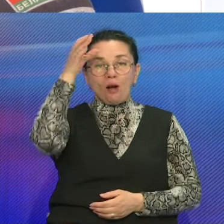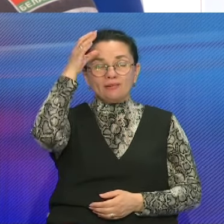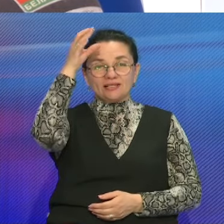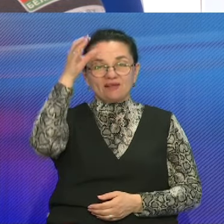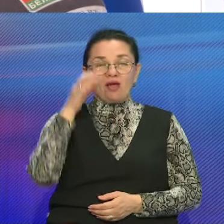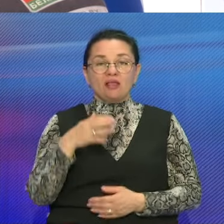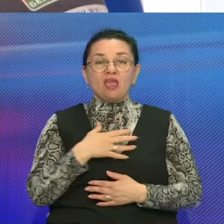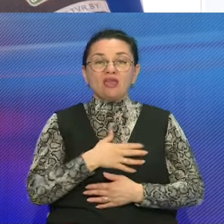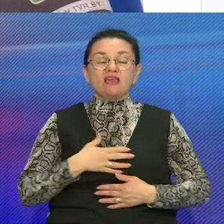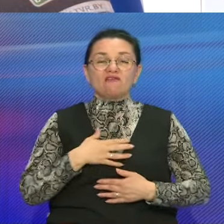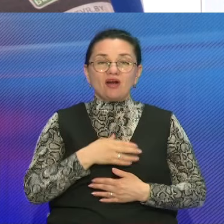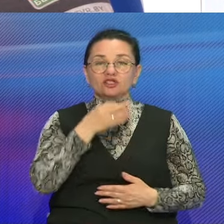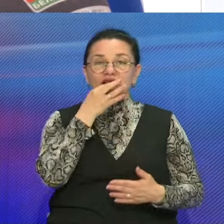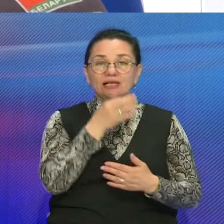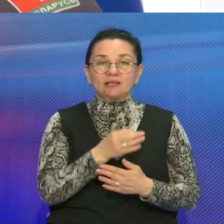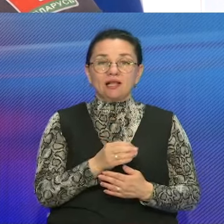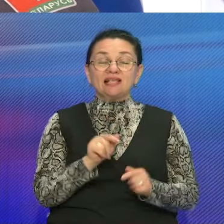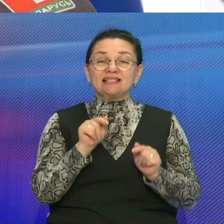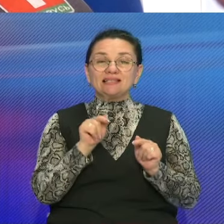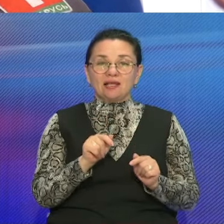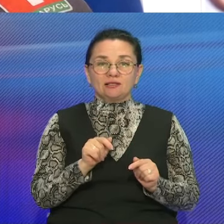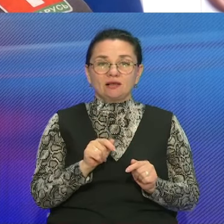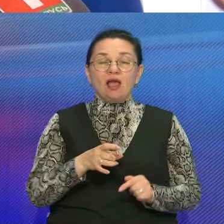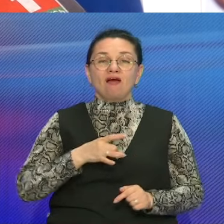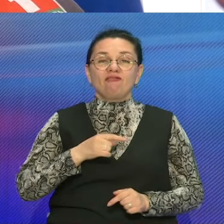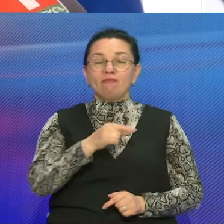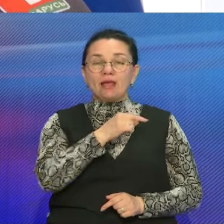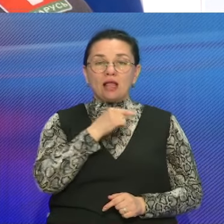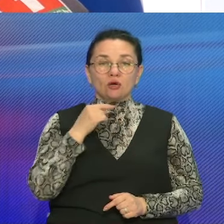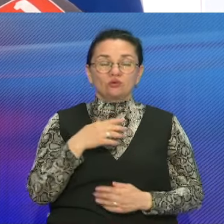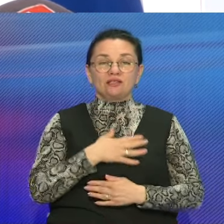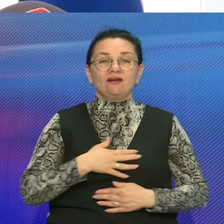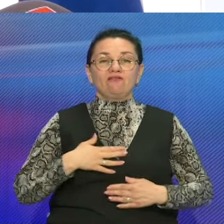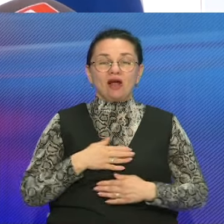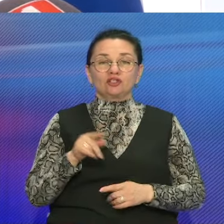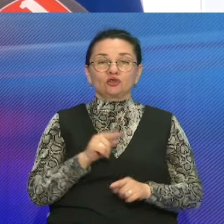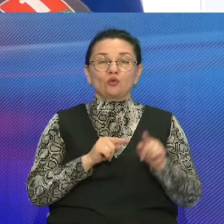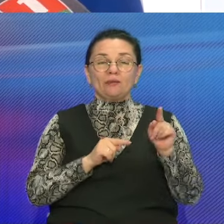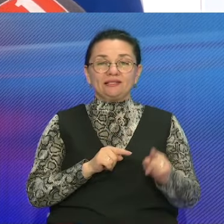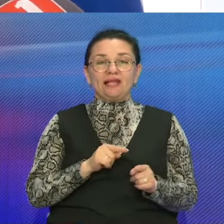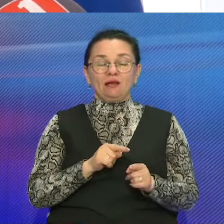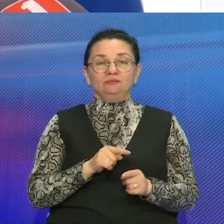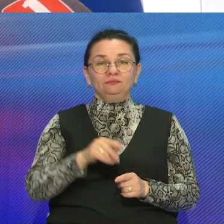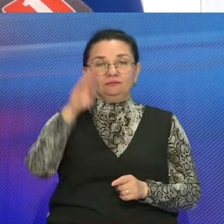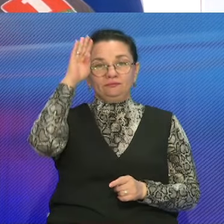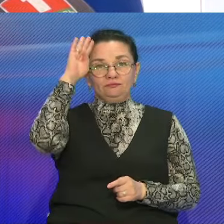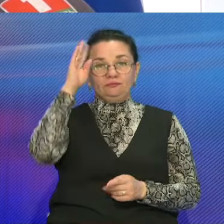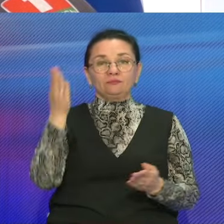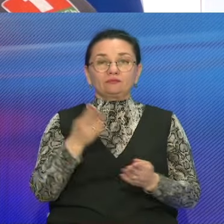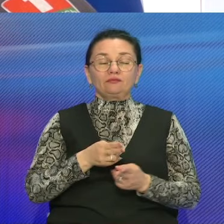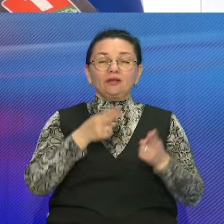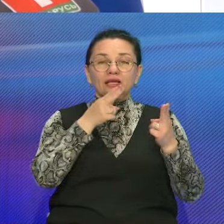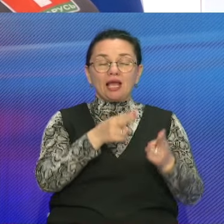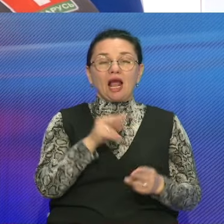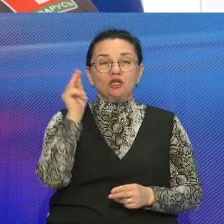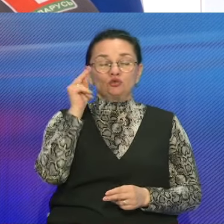важно сказать, именно здесь, в Белоруссии, для нас очень важно, чтобы те ребята, которые ехали в Россию учиться,